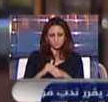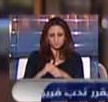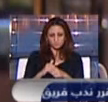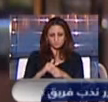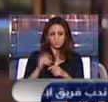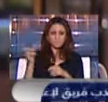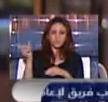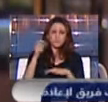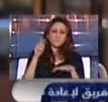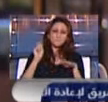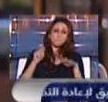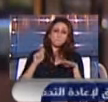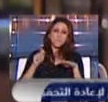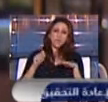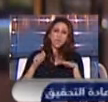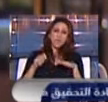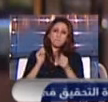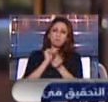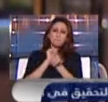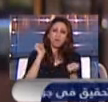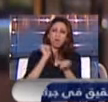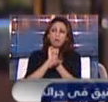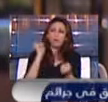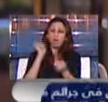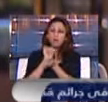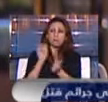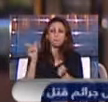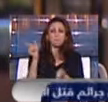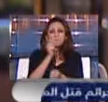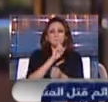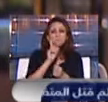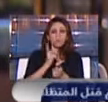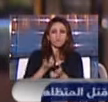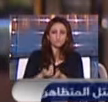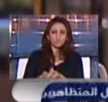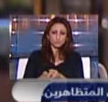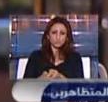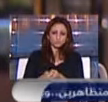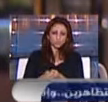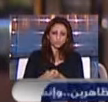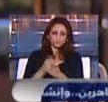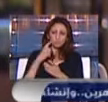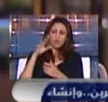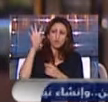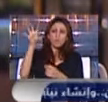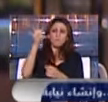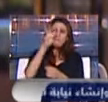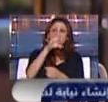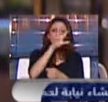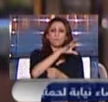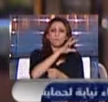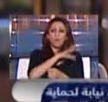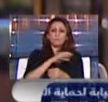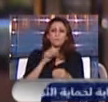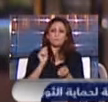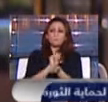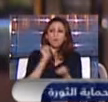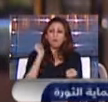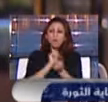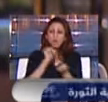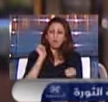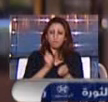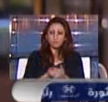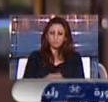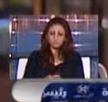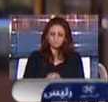المحاكمات دي كلها بصينا لنا كله بياخد براءات فيها في كل اي حته بتعدل فيها متظاهرين خدوا